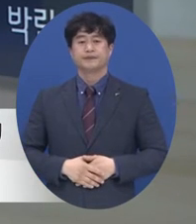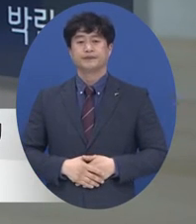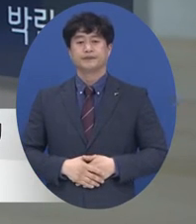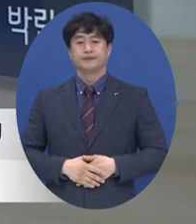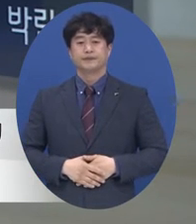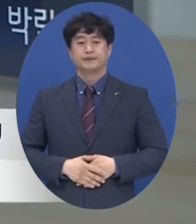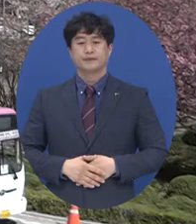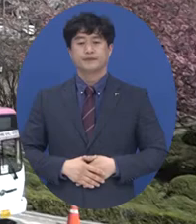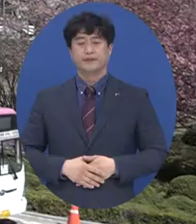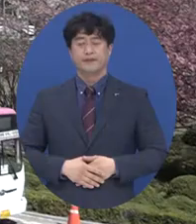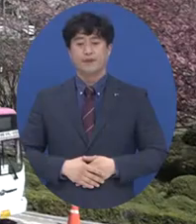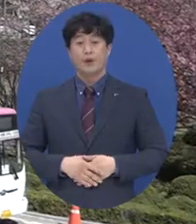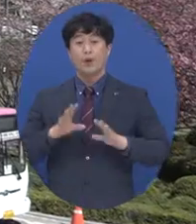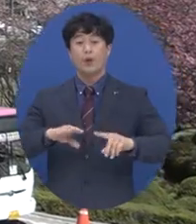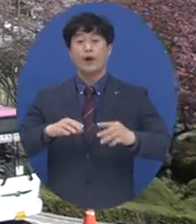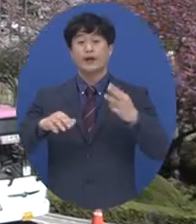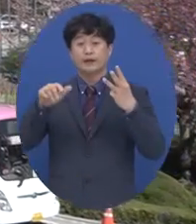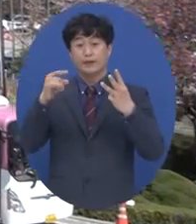들여다봤습니다.